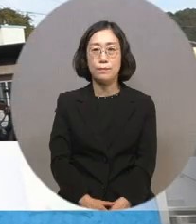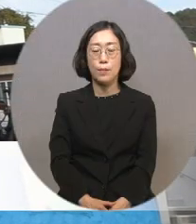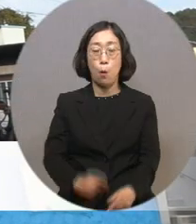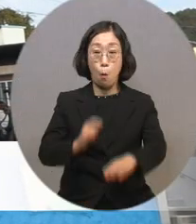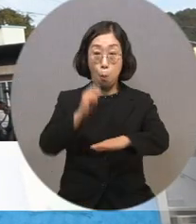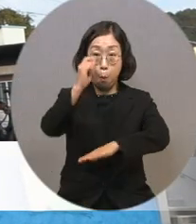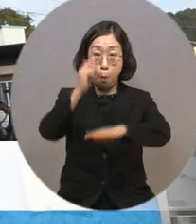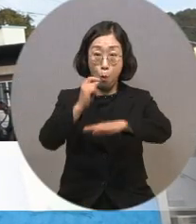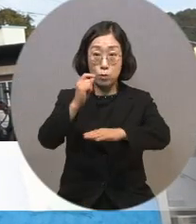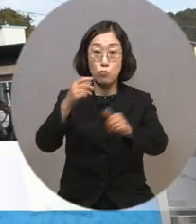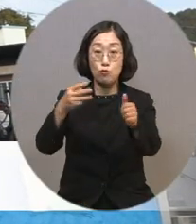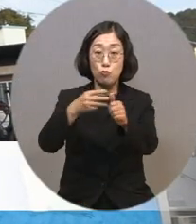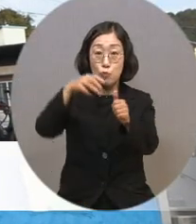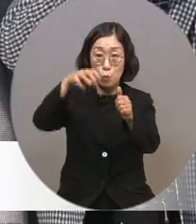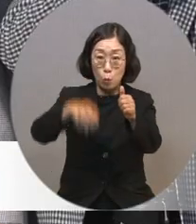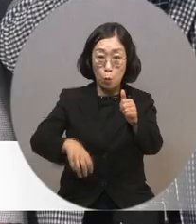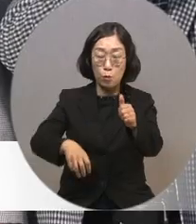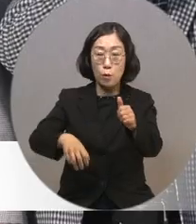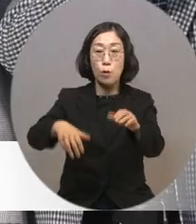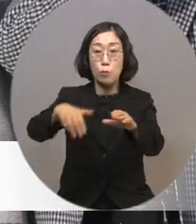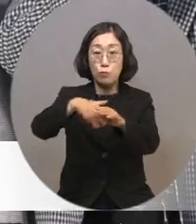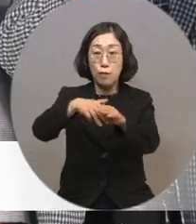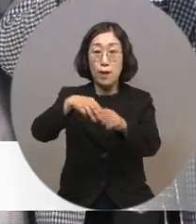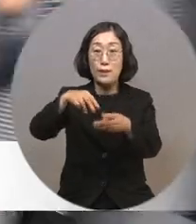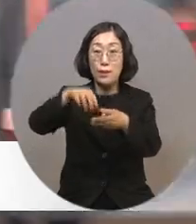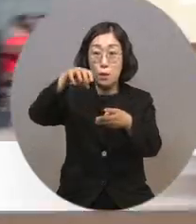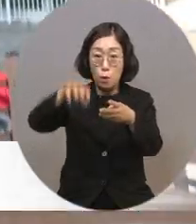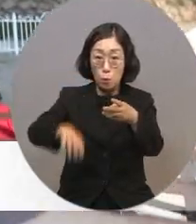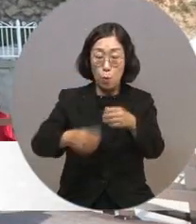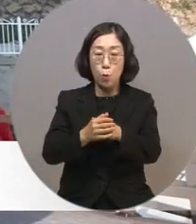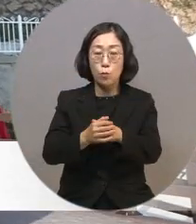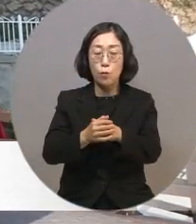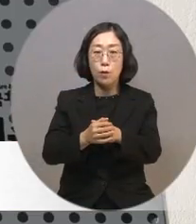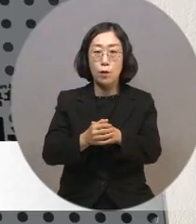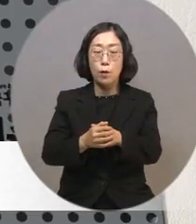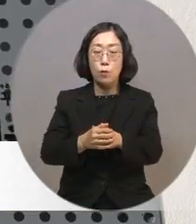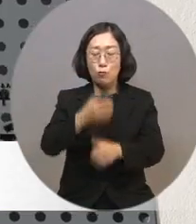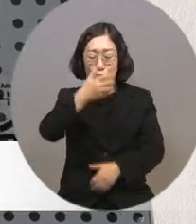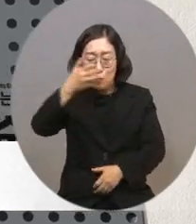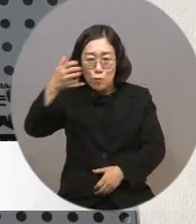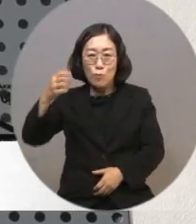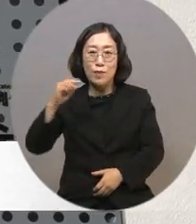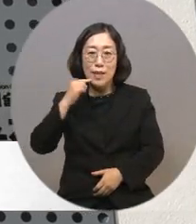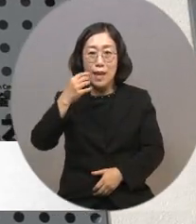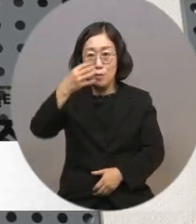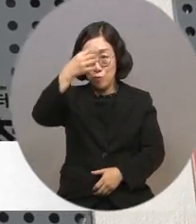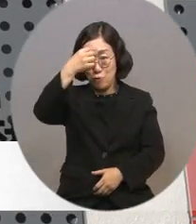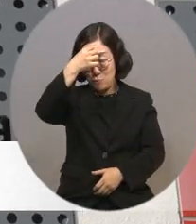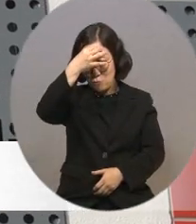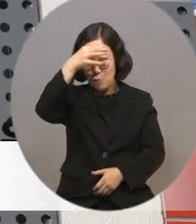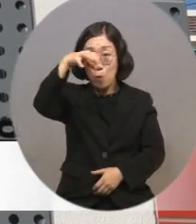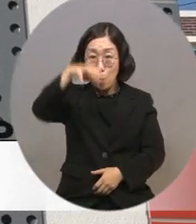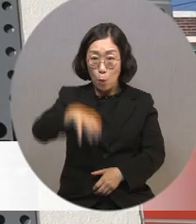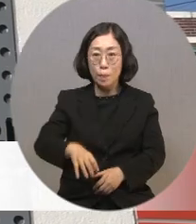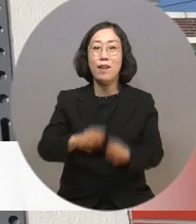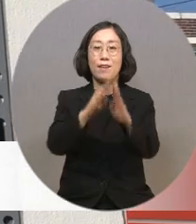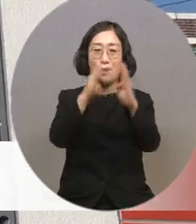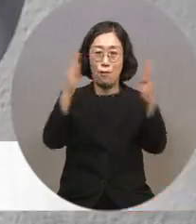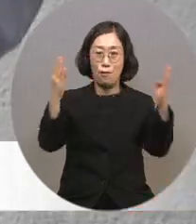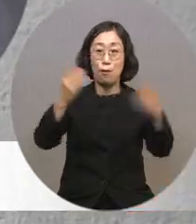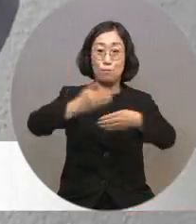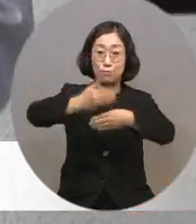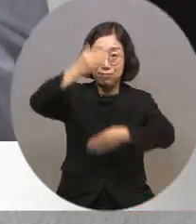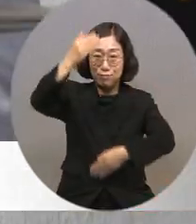고흥군과 고흥문화도시센터가 문화예술교육 전용 공간인 꿈꾸는 예술터를 개관했습니다.